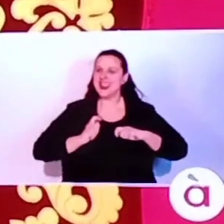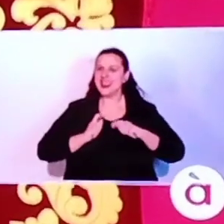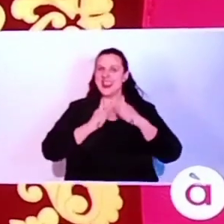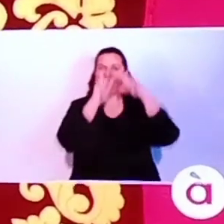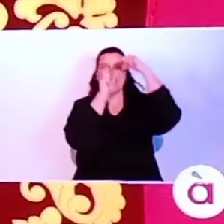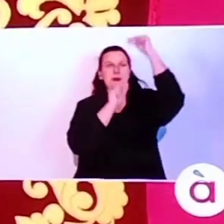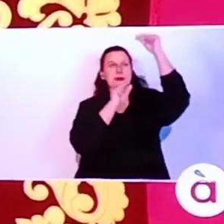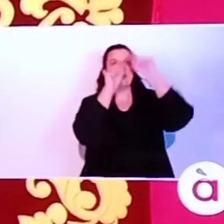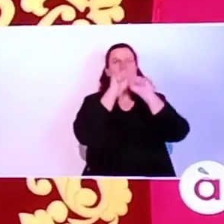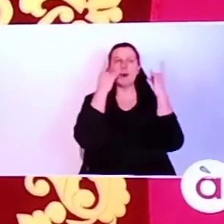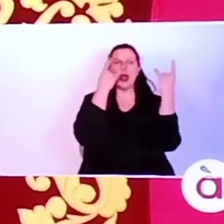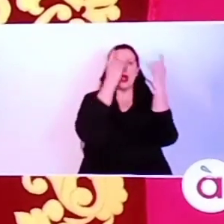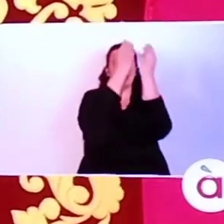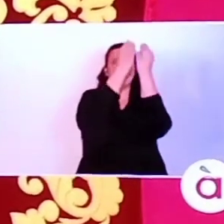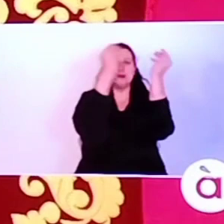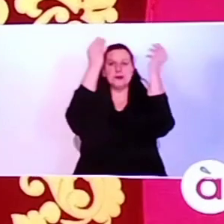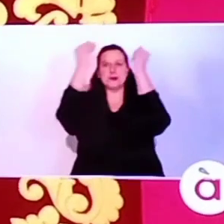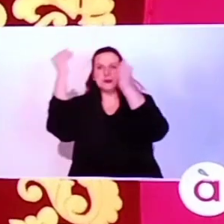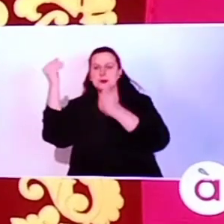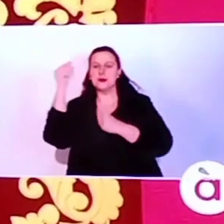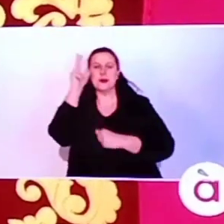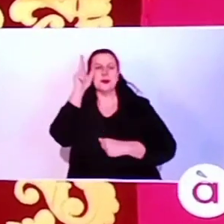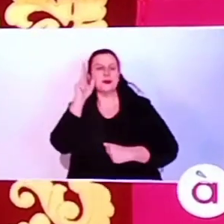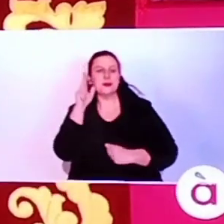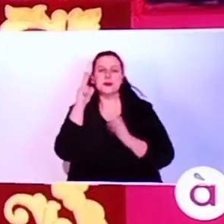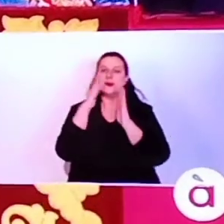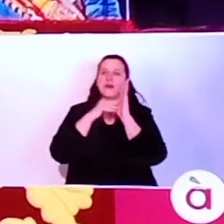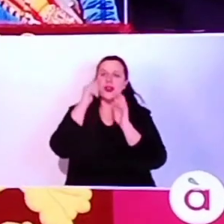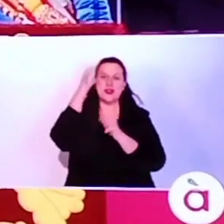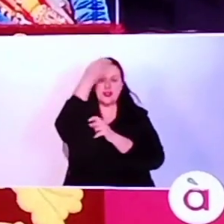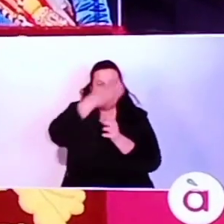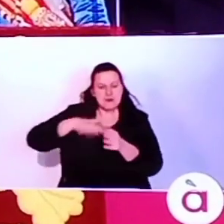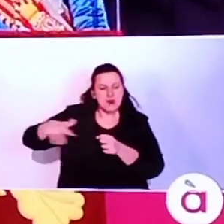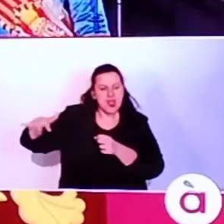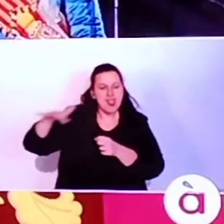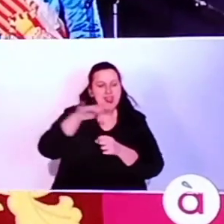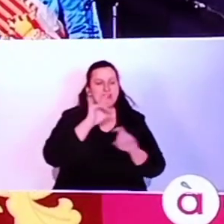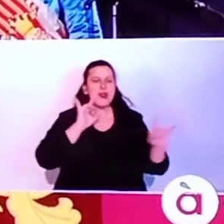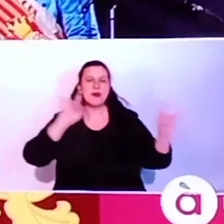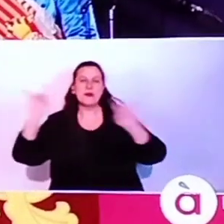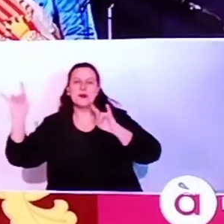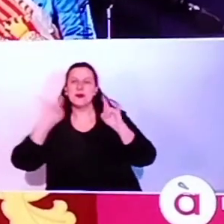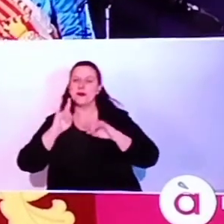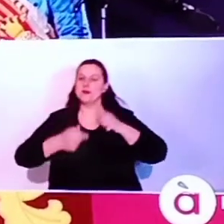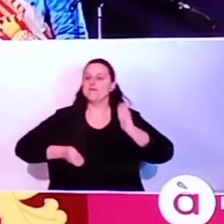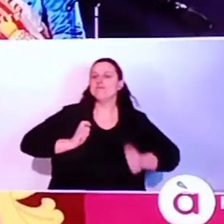que engalana València i els seus pobles. I ho fa el so del tabal i la dolçaina.